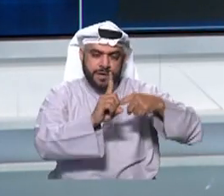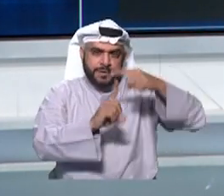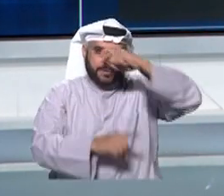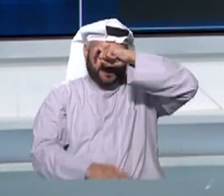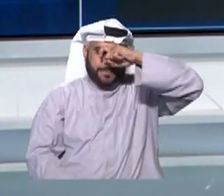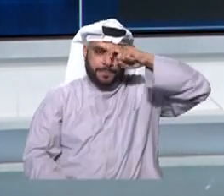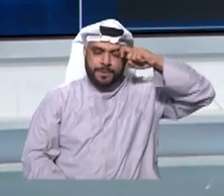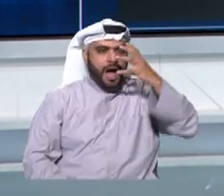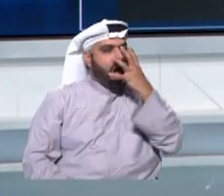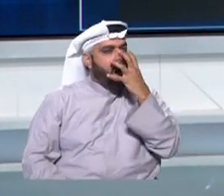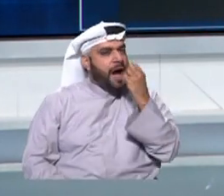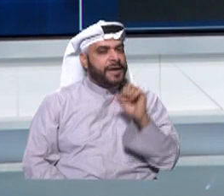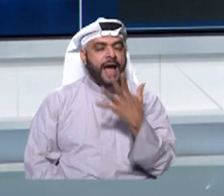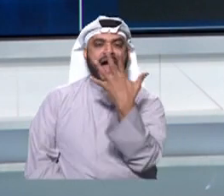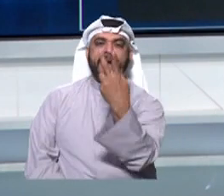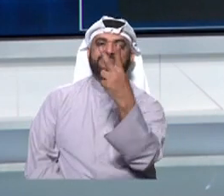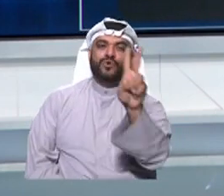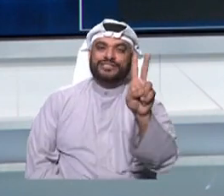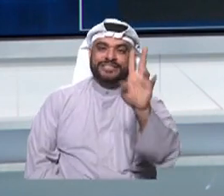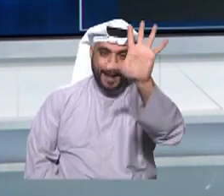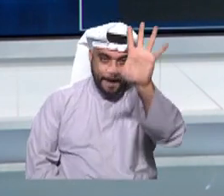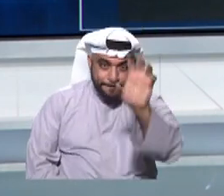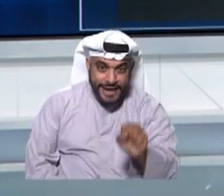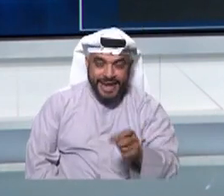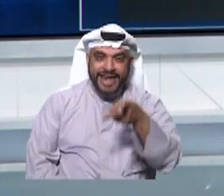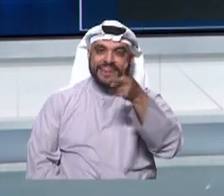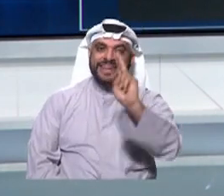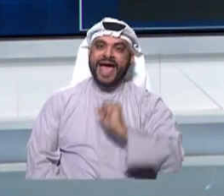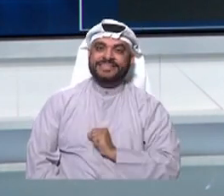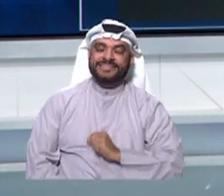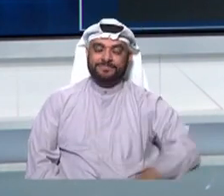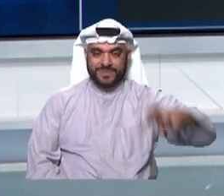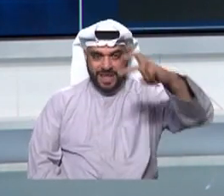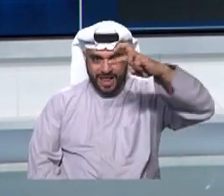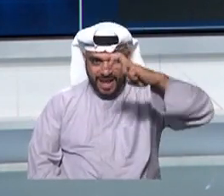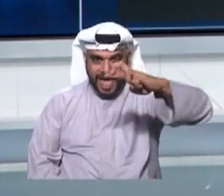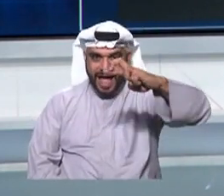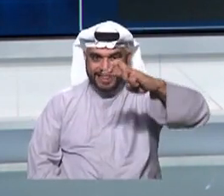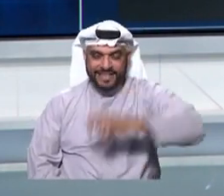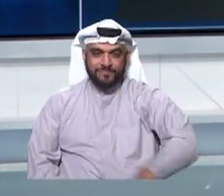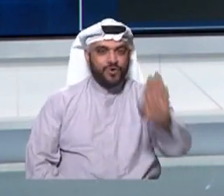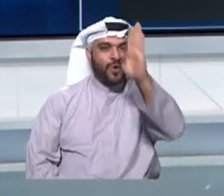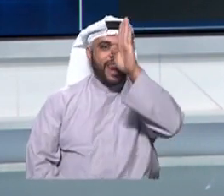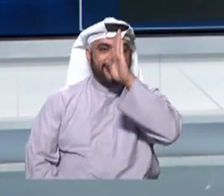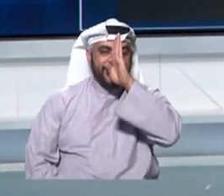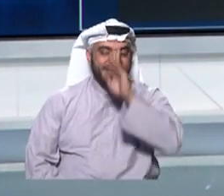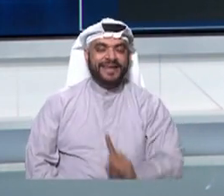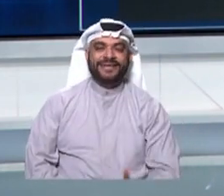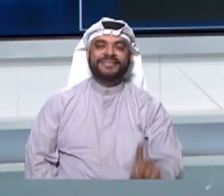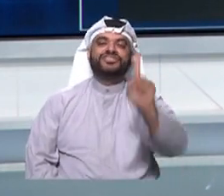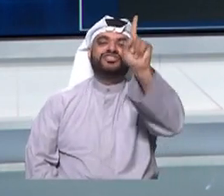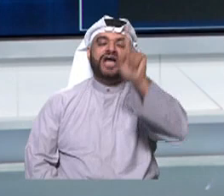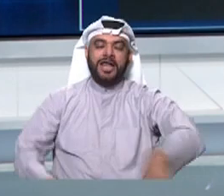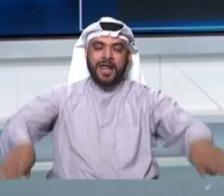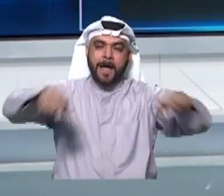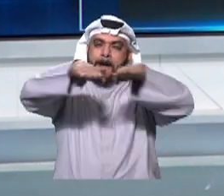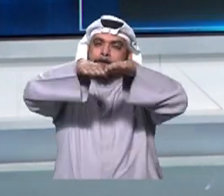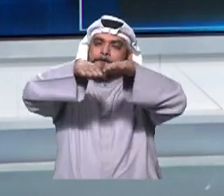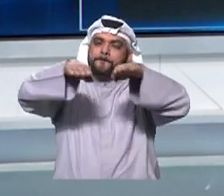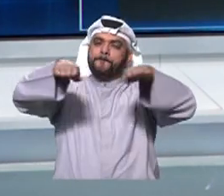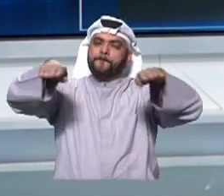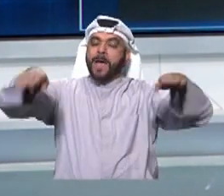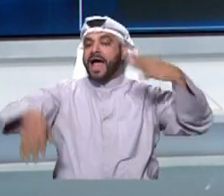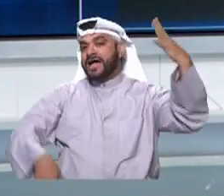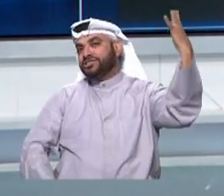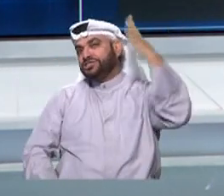مئوية، ومرور لبعض السحب المتفرقة. أما يومي الأحد والاثنين راح تكون إن شاء الله الأجواء مستقرة، سماء مشمسة